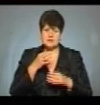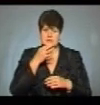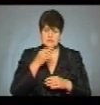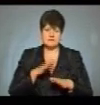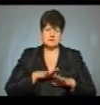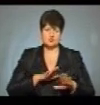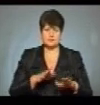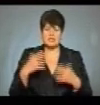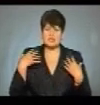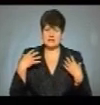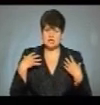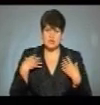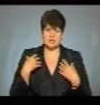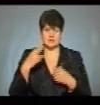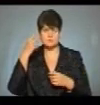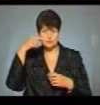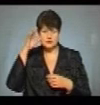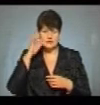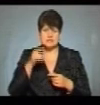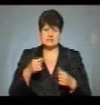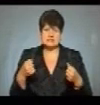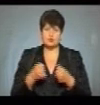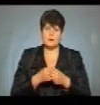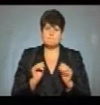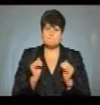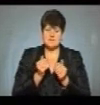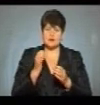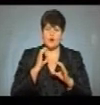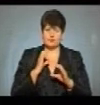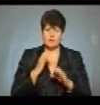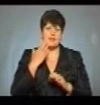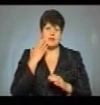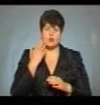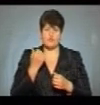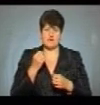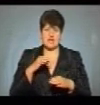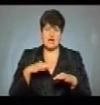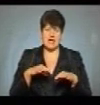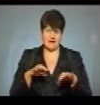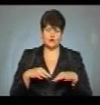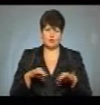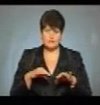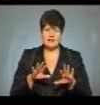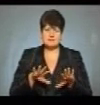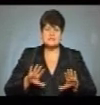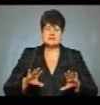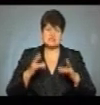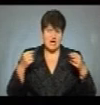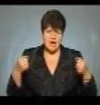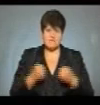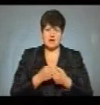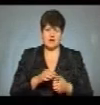Нацполіції області Володимир Галевич. За його словами, зіткнулися мікроавтобус та легковий автомобіль. На місці аварії побувала наша знімальна